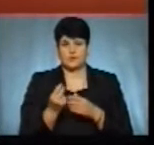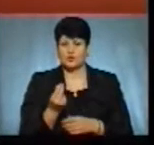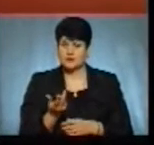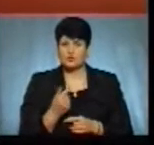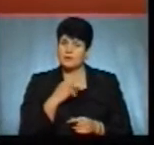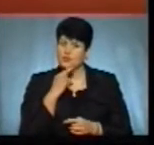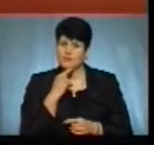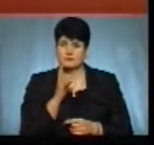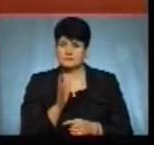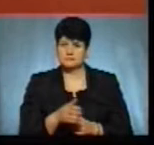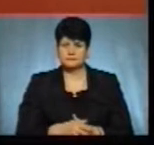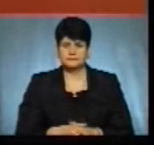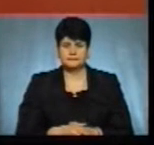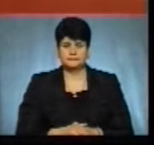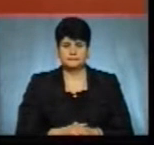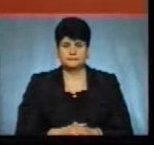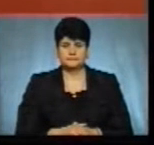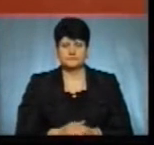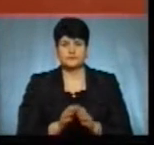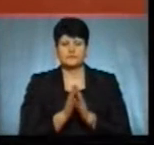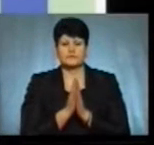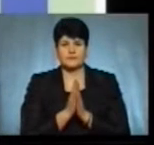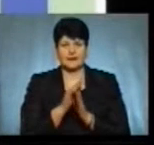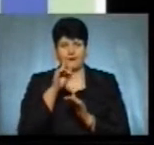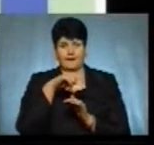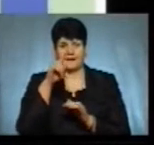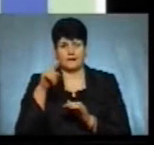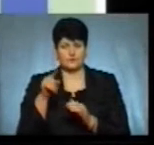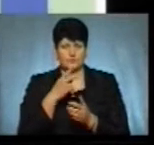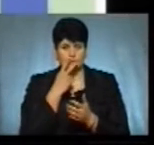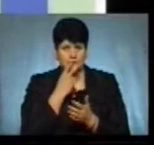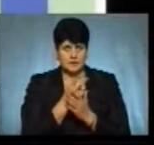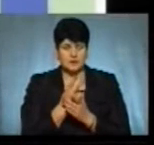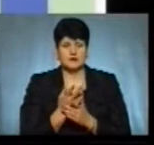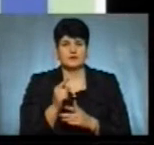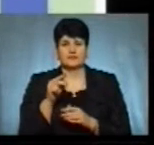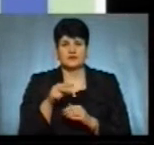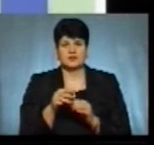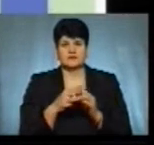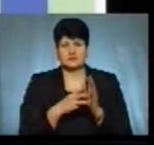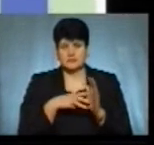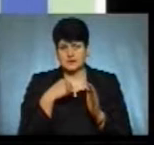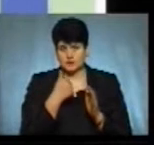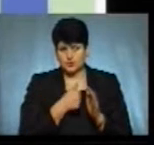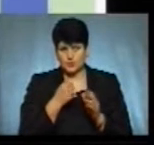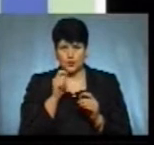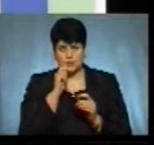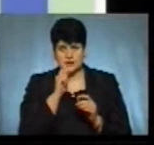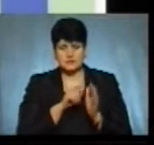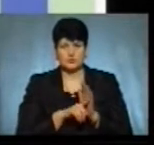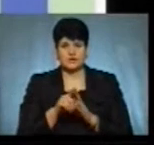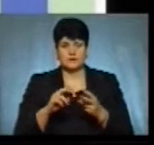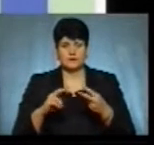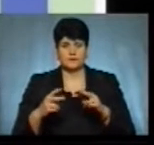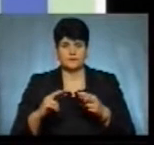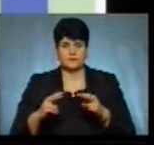бути обережним. Прошу режисера вивести інфографіку на екран. Ми бачимо, що у 2018 році українці почали обмінювати валюту